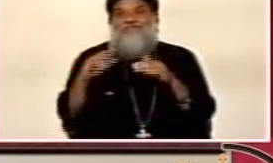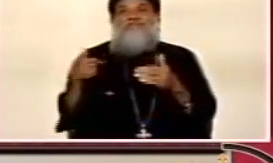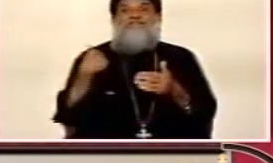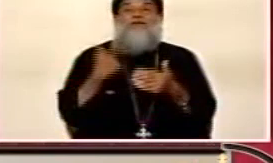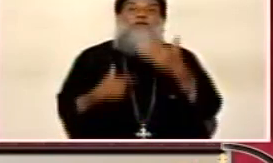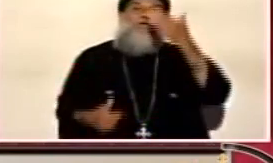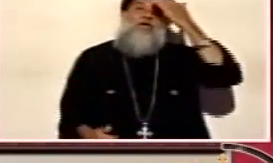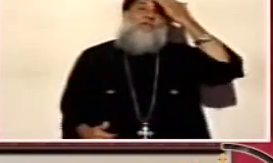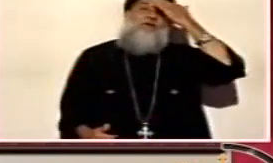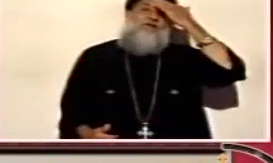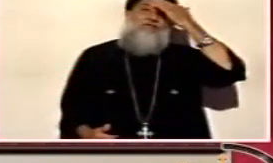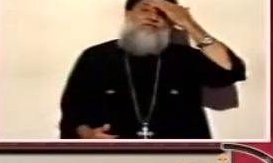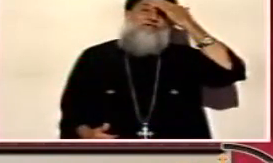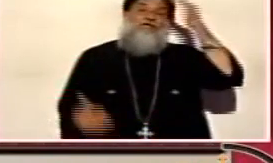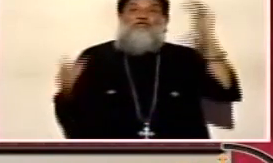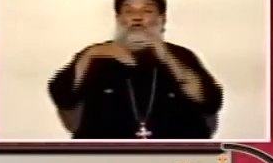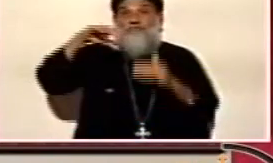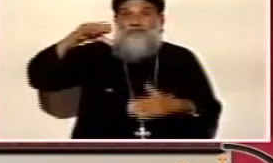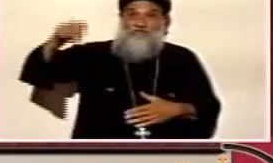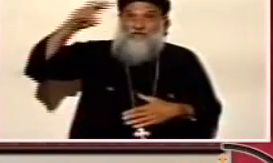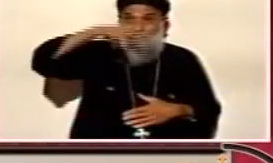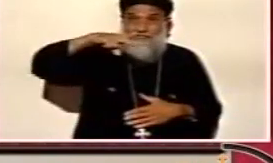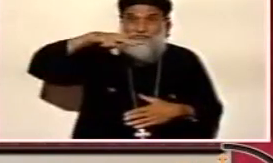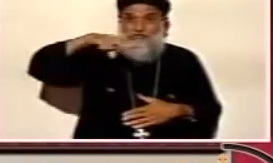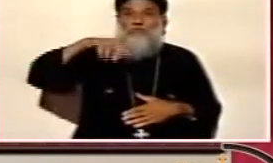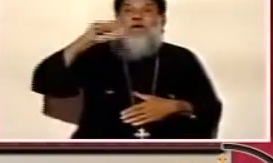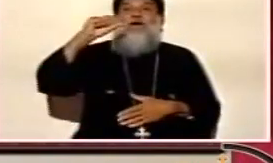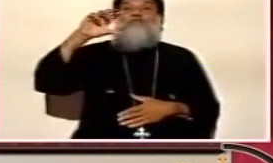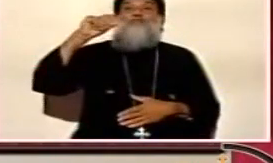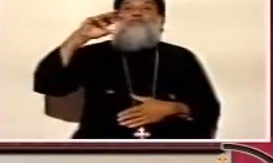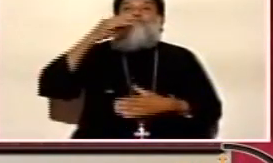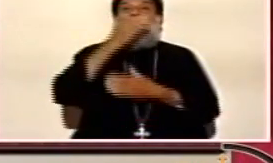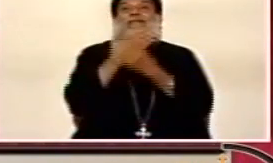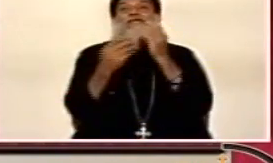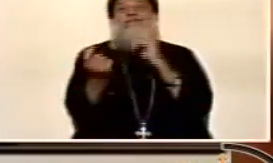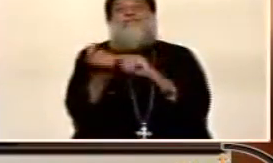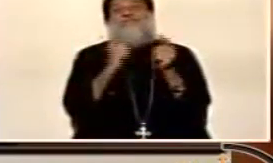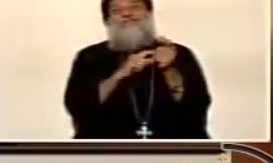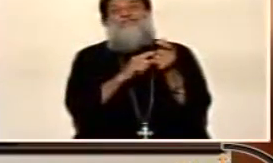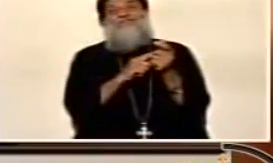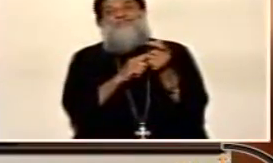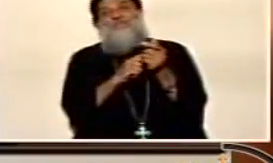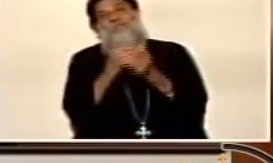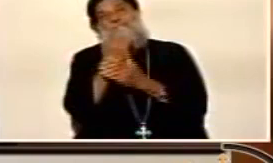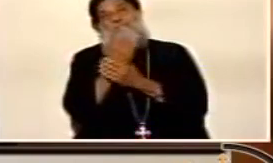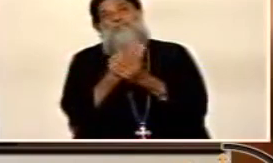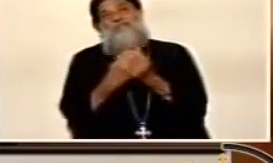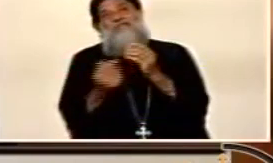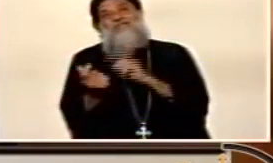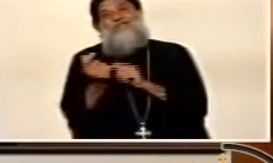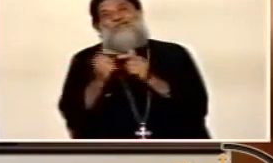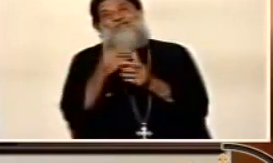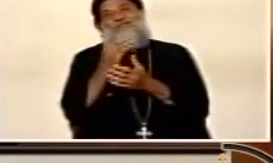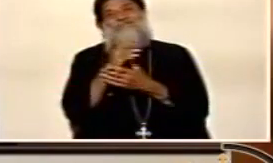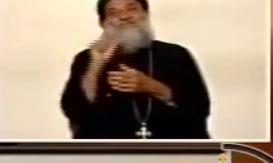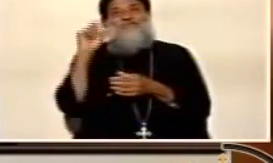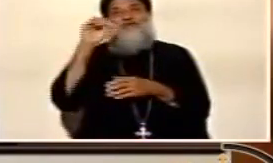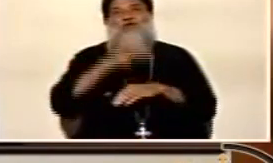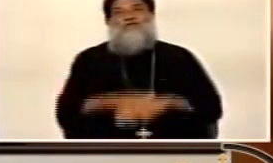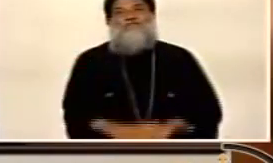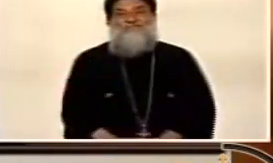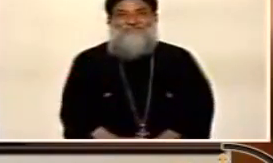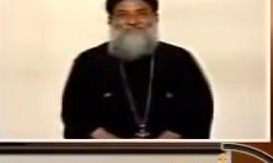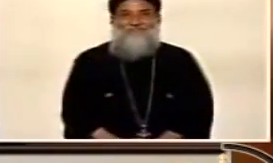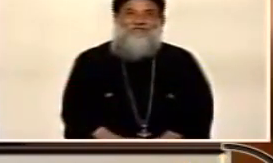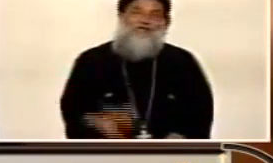جه 30 يبقى إنجيل البركة. لو جه 29 يبقى إنجيل البشارة، ده